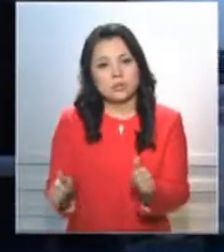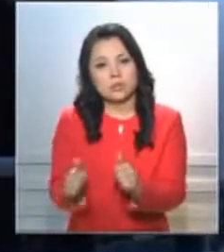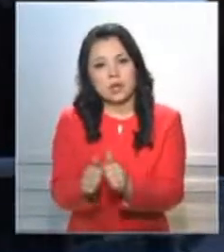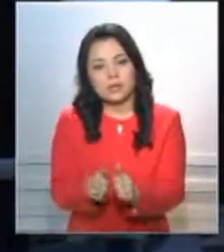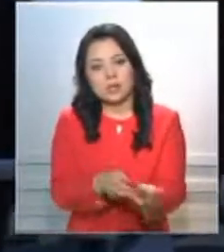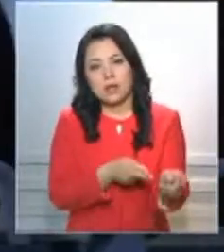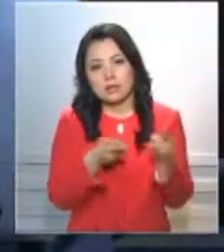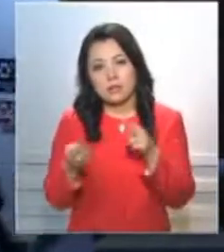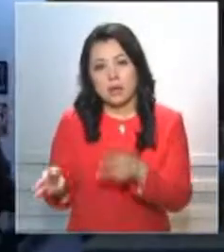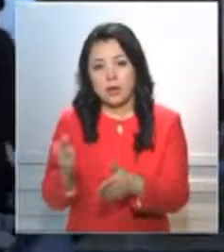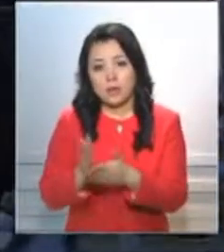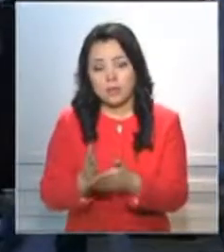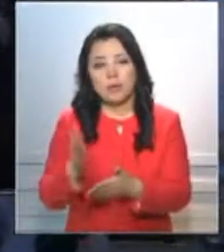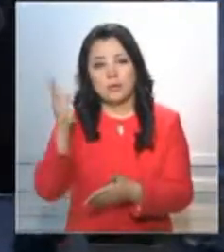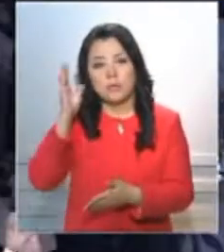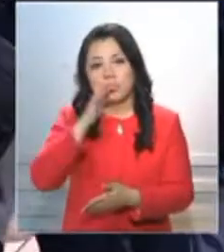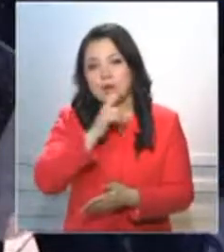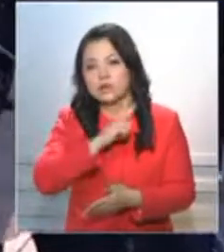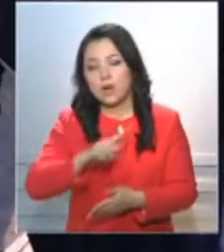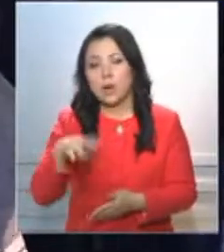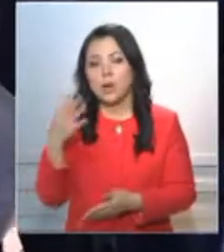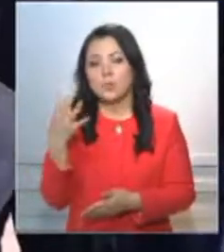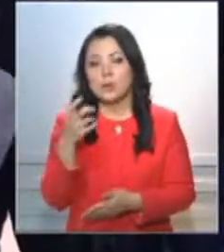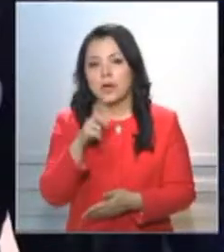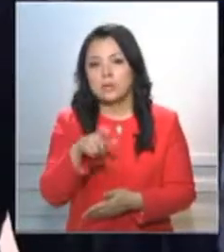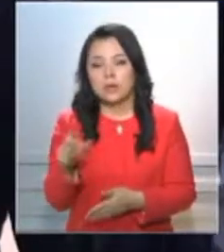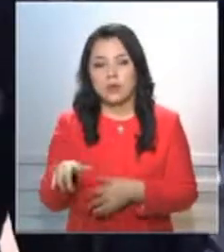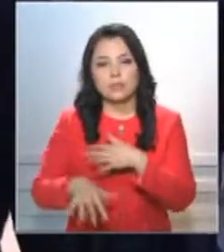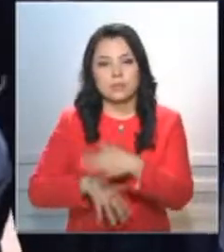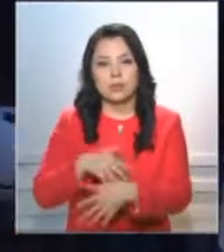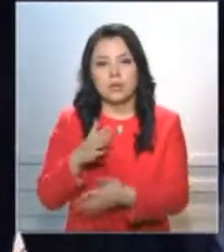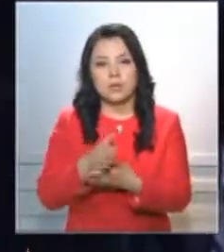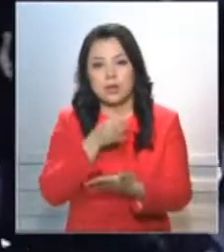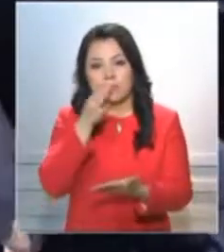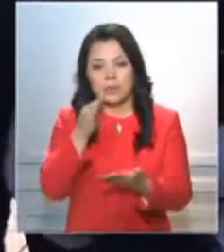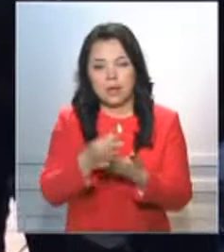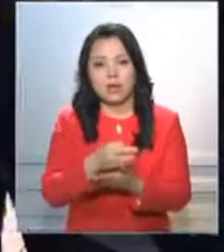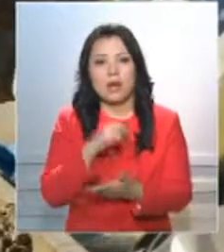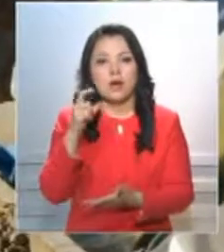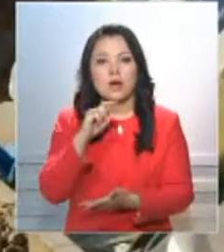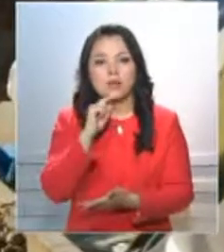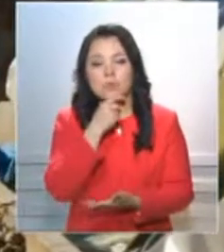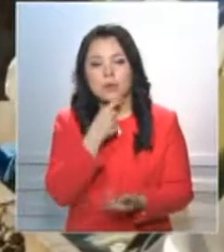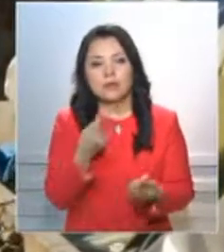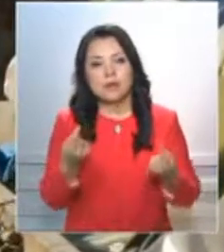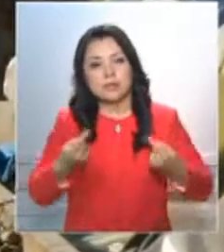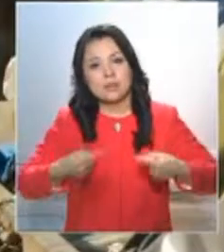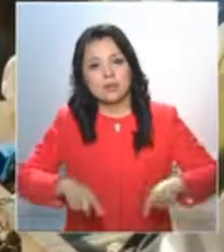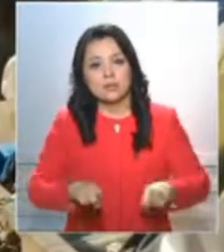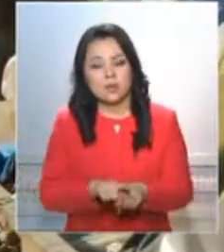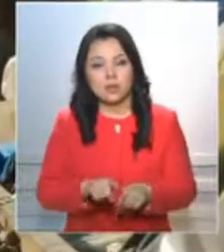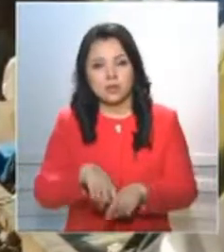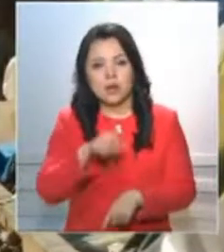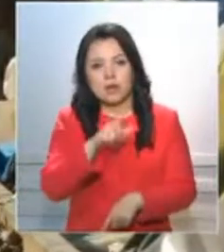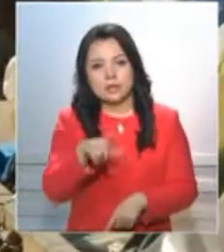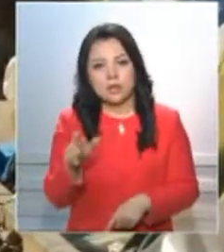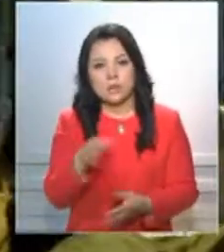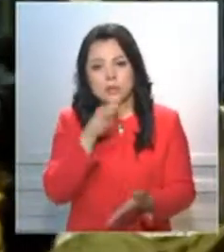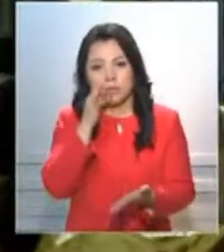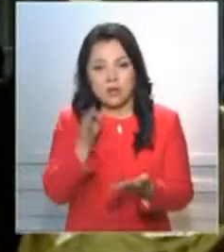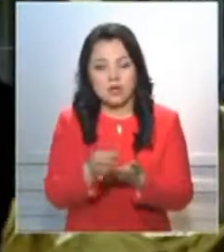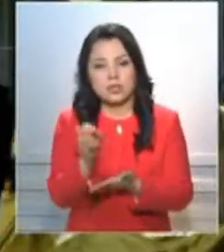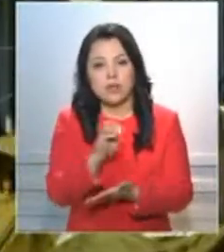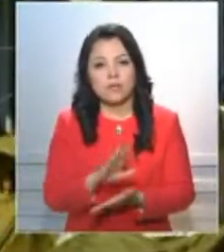Ал мұндағылар алдағы күндері тағы 400 адам келетінін айтып отыр. Олардың дені экономикалық дағдарыс жайлаған елдерден шыққан азаматтар.